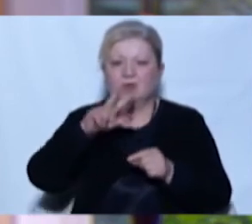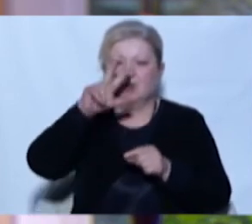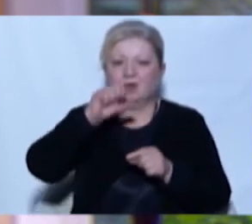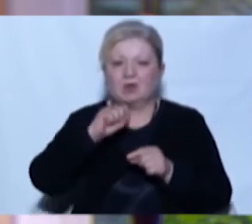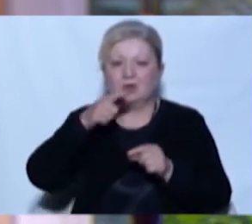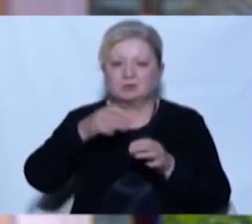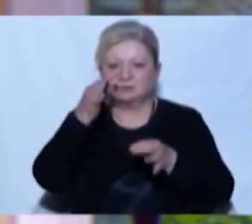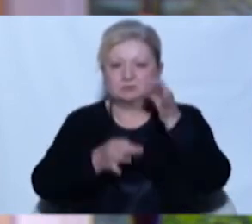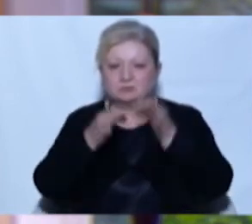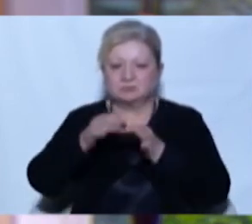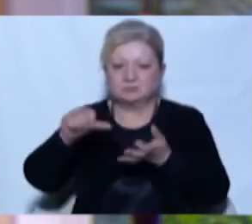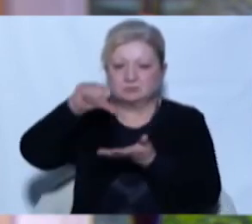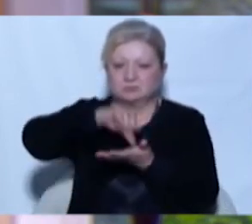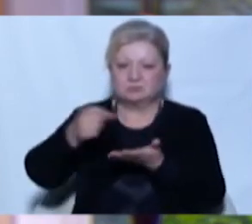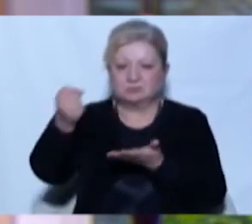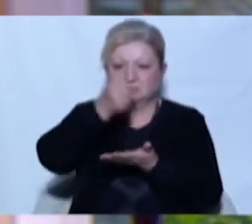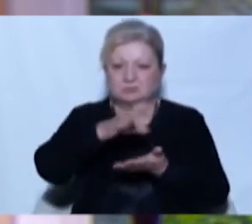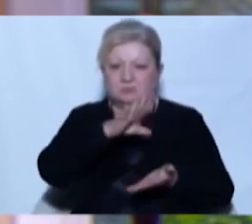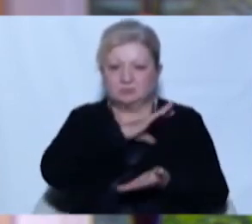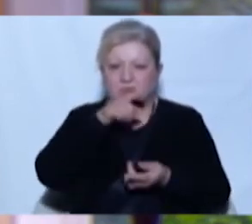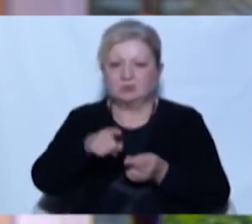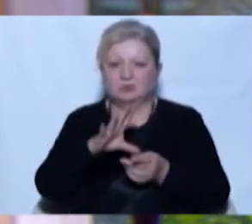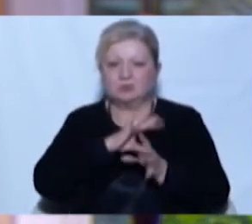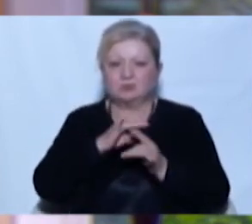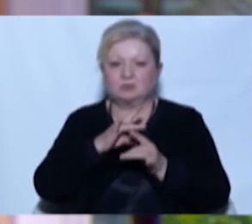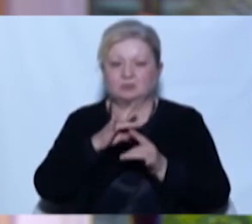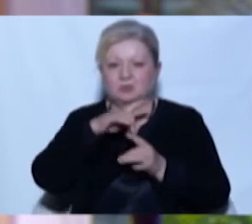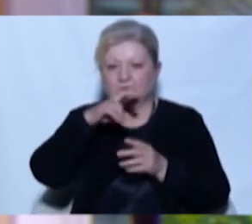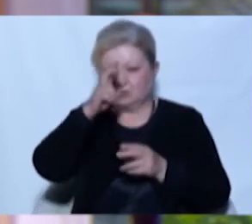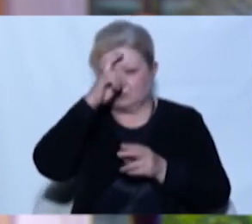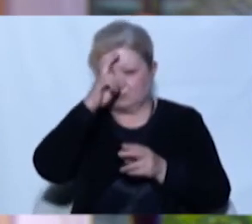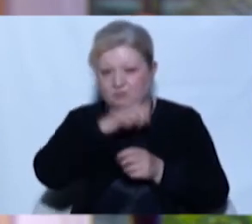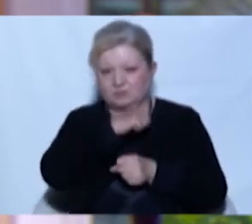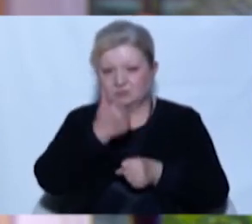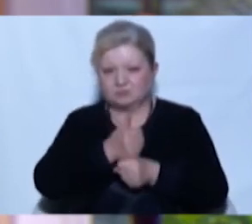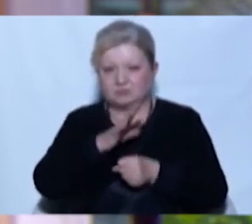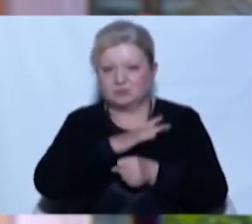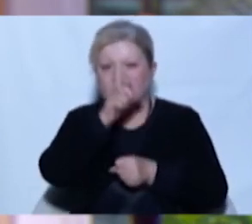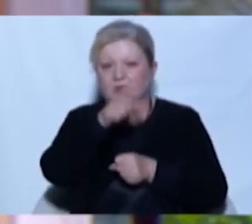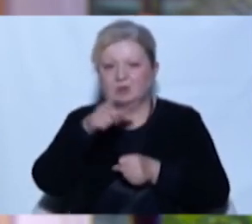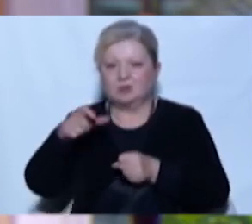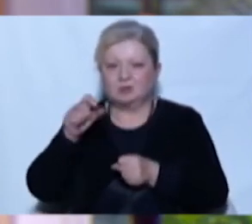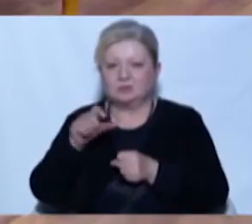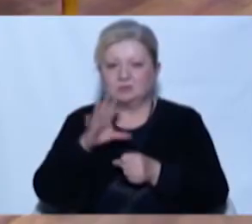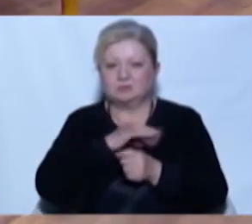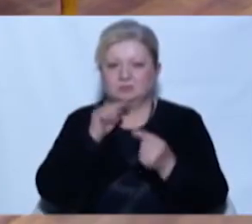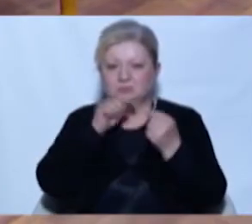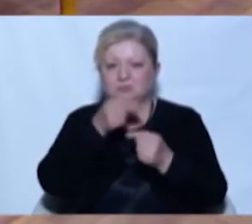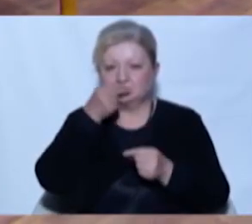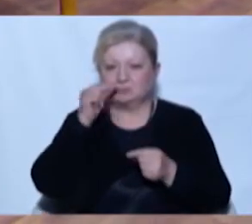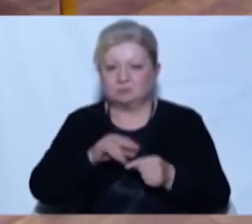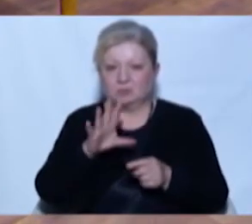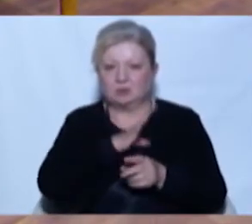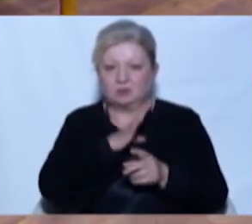საერთაშორისო ტრიბუნალის წინაშე წარსდგა, როგორც ქვეყნის ლიდერი, რომელმაც კაცობრიობის წინაშე ჩაიდინა